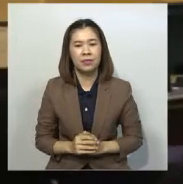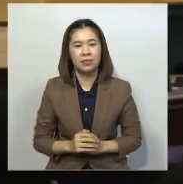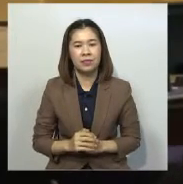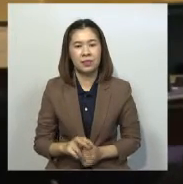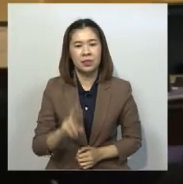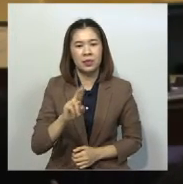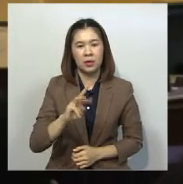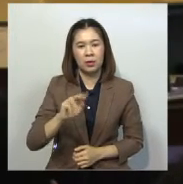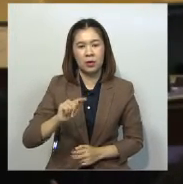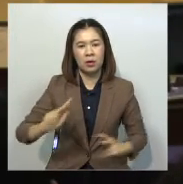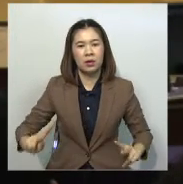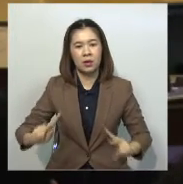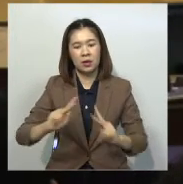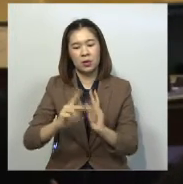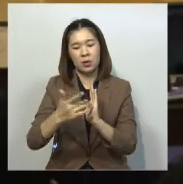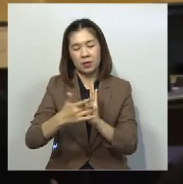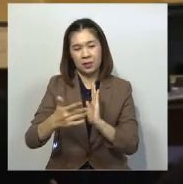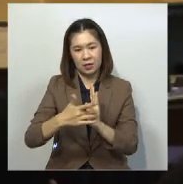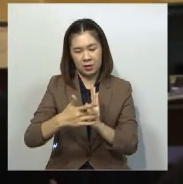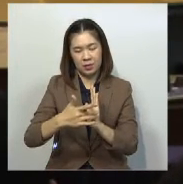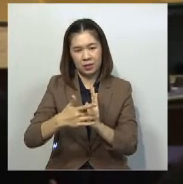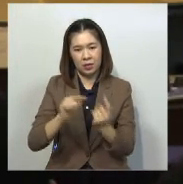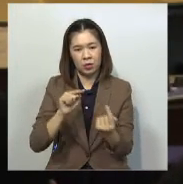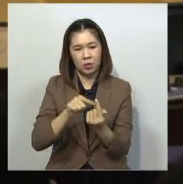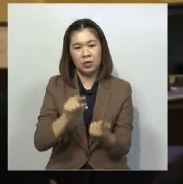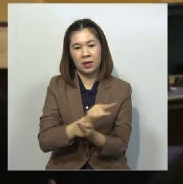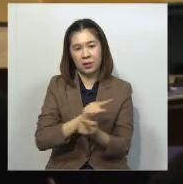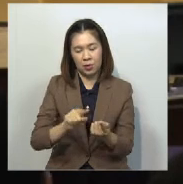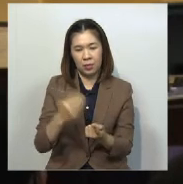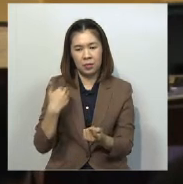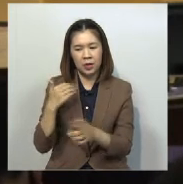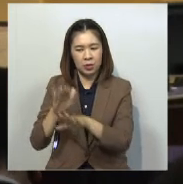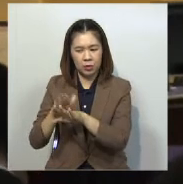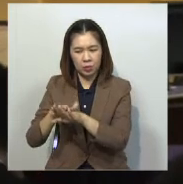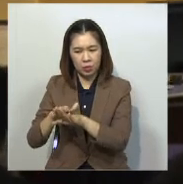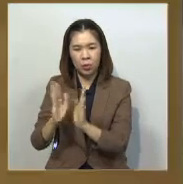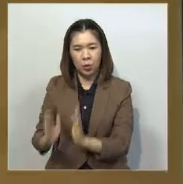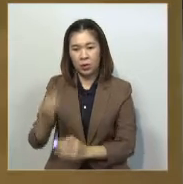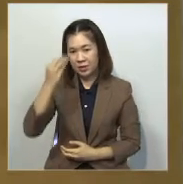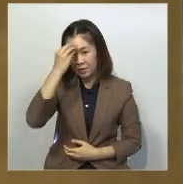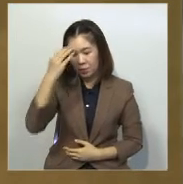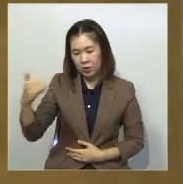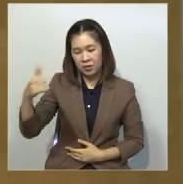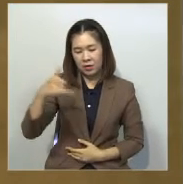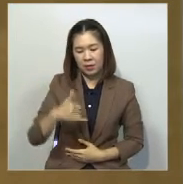คเวโรรัฐมนตรีว่าการกระทรวงดิจิทัลเพื่อเศรษฐกิจและสังคมยังได้ชักชวนนักลงทุนญี่ปุ่นให้เข้ามาลง